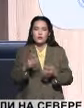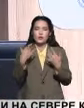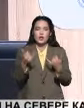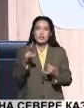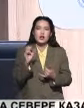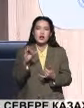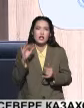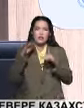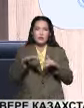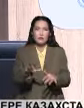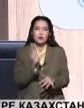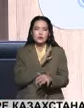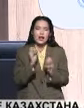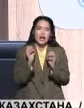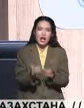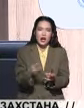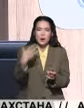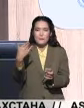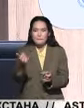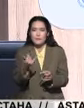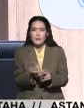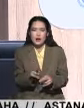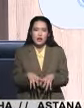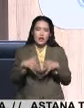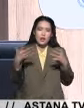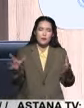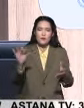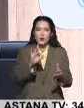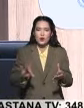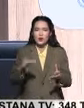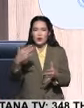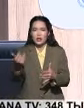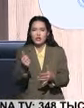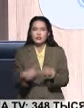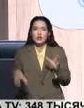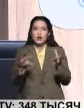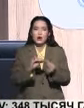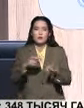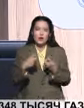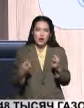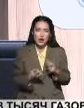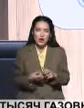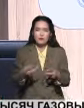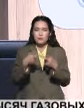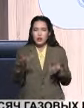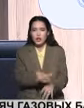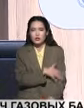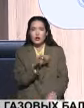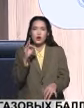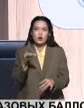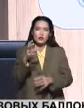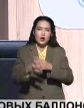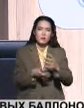Каспийское море находится под угрозой. Спасение самого большого озера в мире – это наша общая проблема, требующая долгосрочного